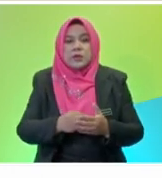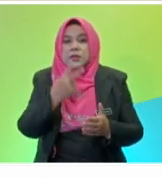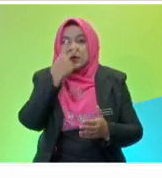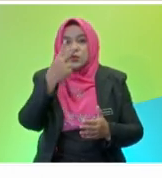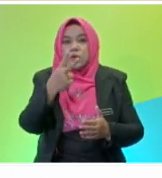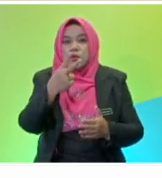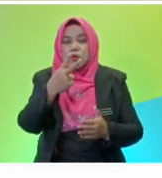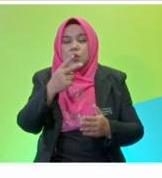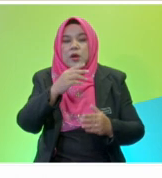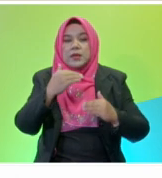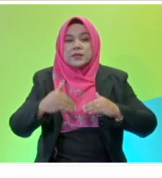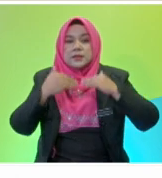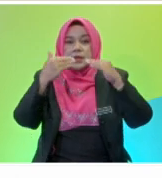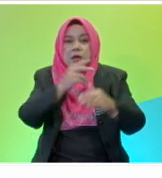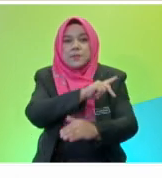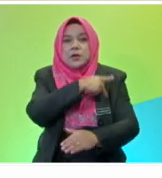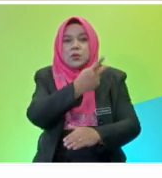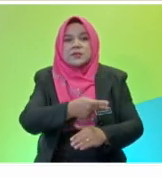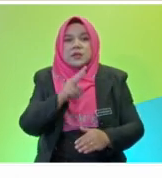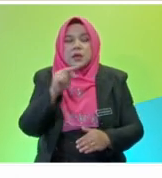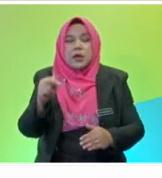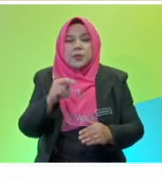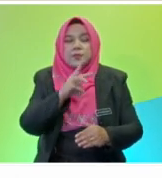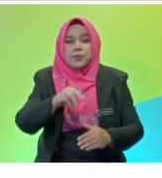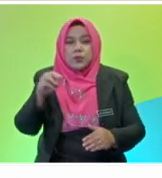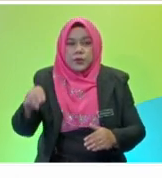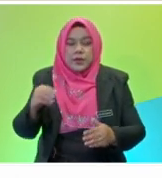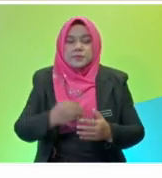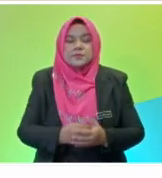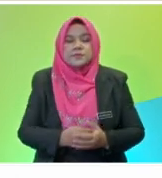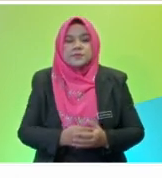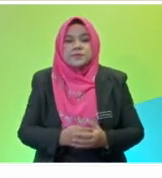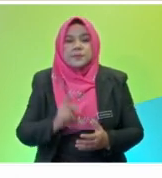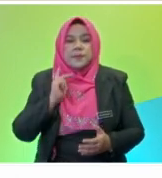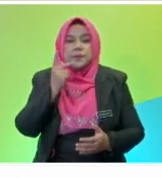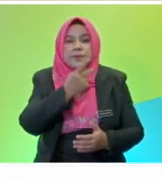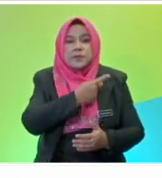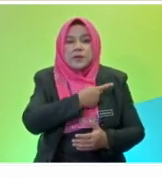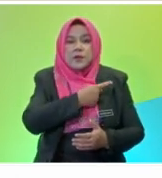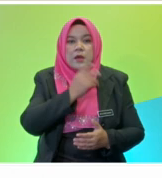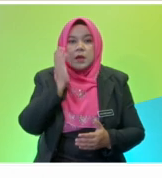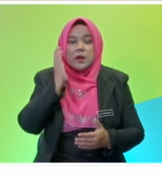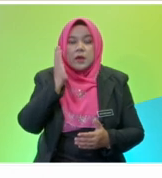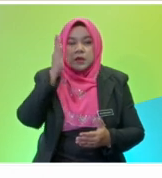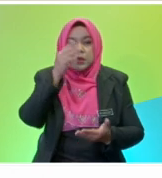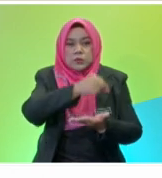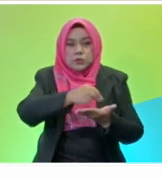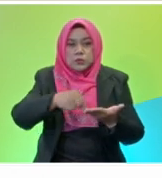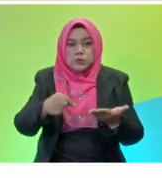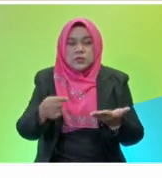Oke seterusnya ada standard prestasi tahap penguasaan yakni kita akan catat dan buat